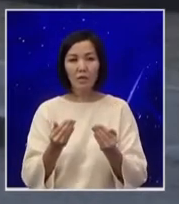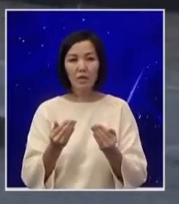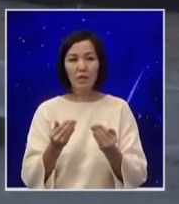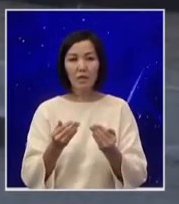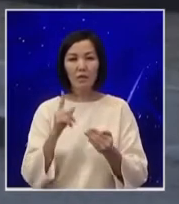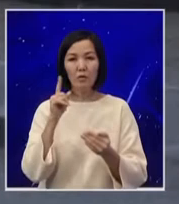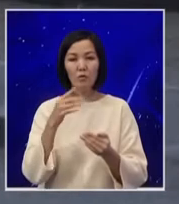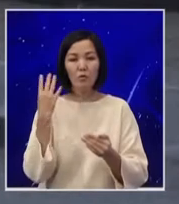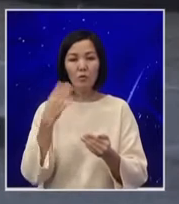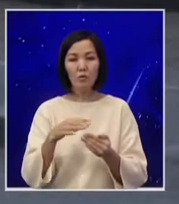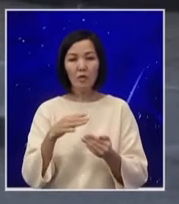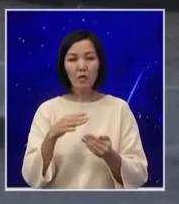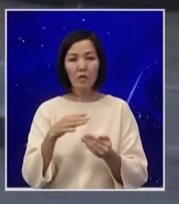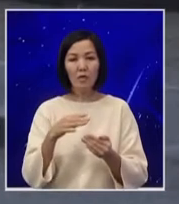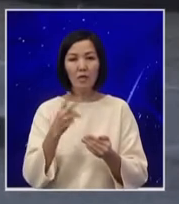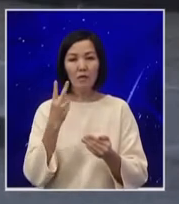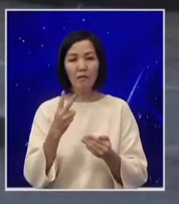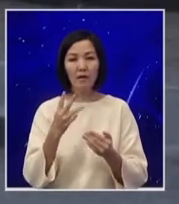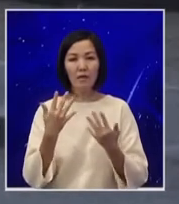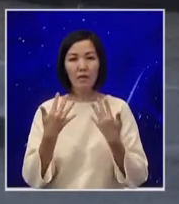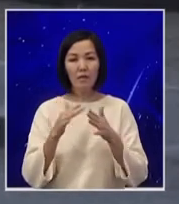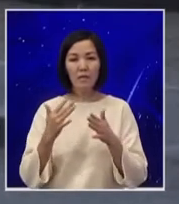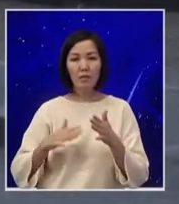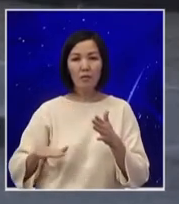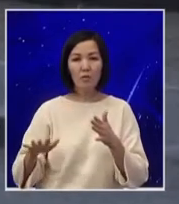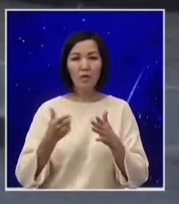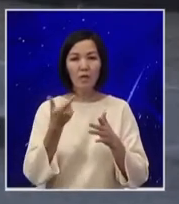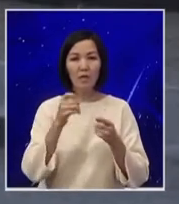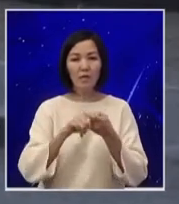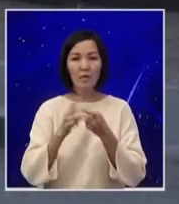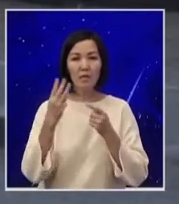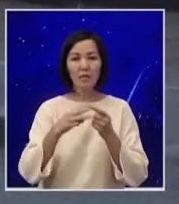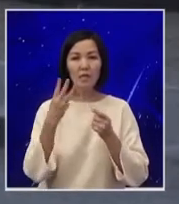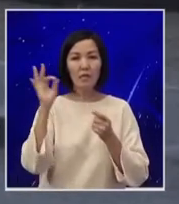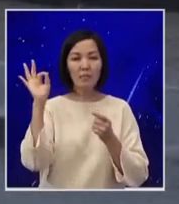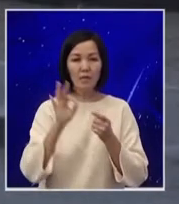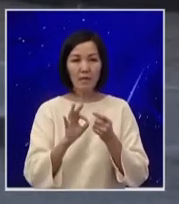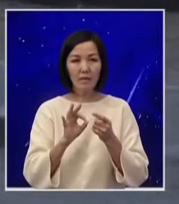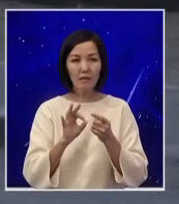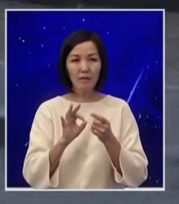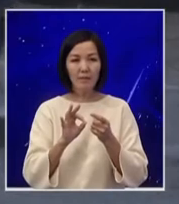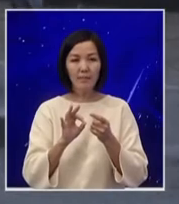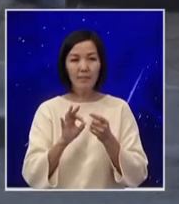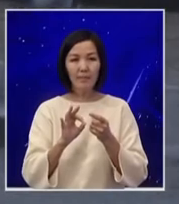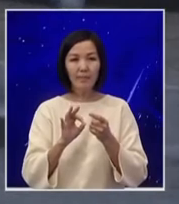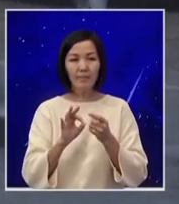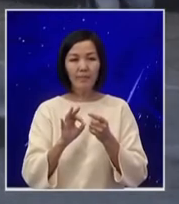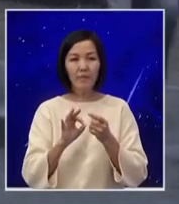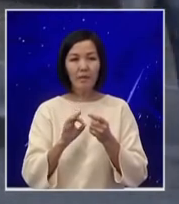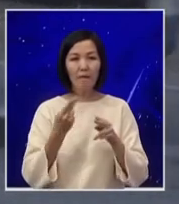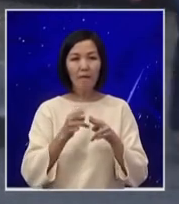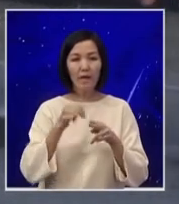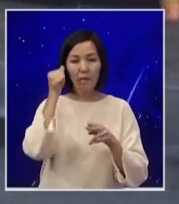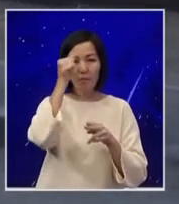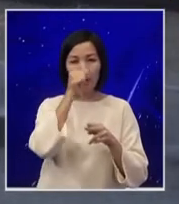140 два населенных пункта у нас газ-сервис то есть 33 процента текущем году